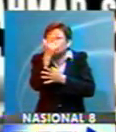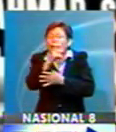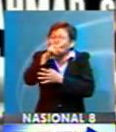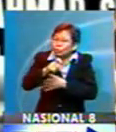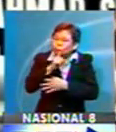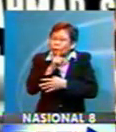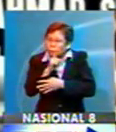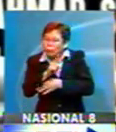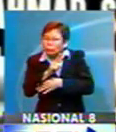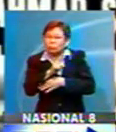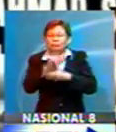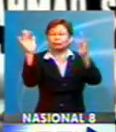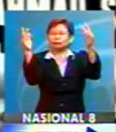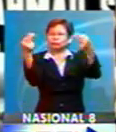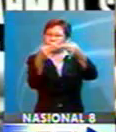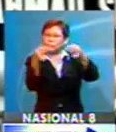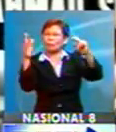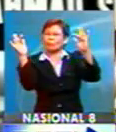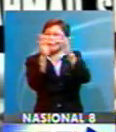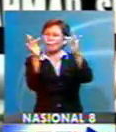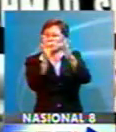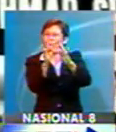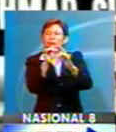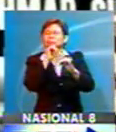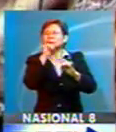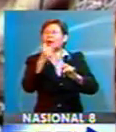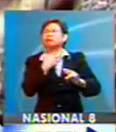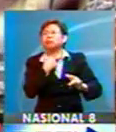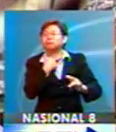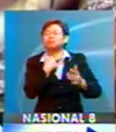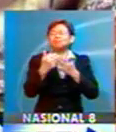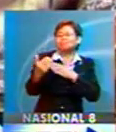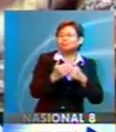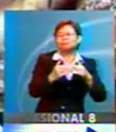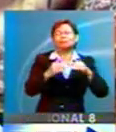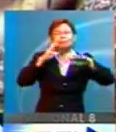bagi memastikan sistem perhubungan tidak terkendala walaupun ketika banjir.